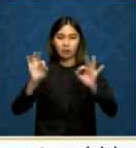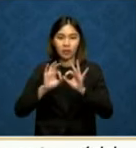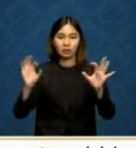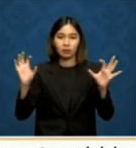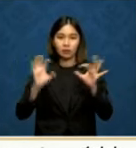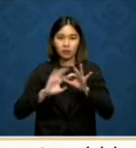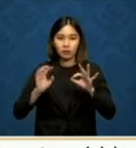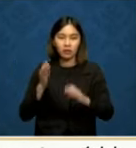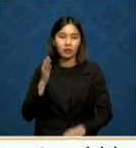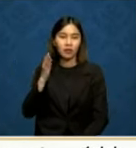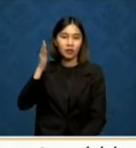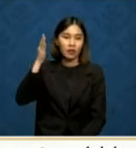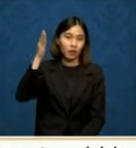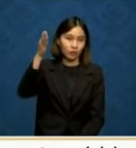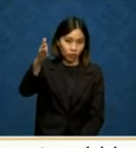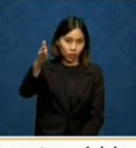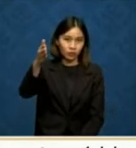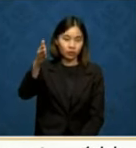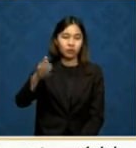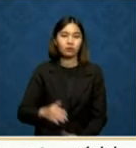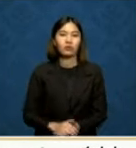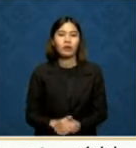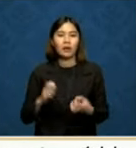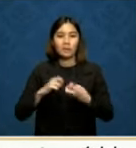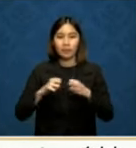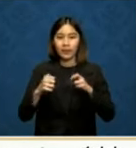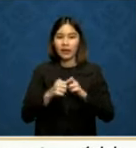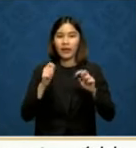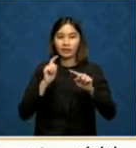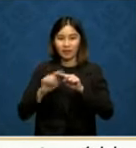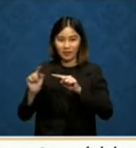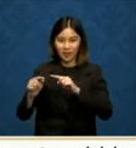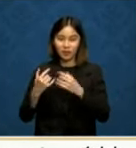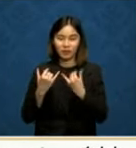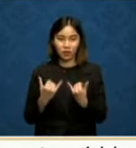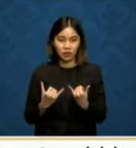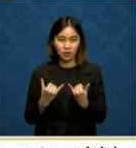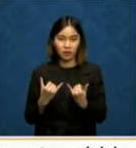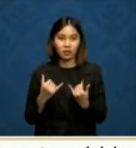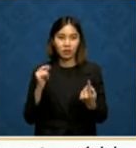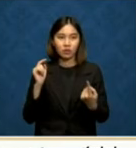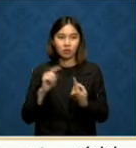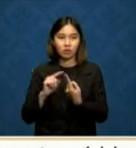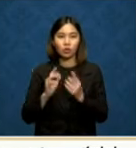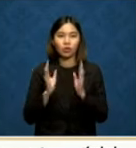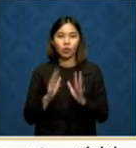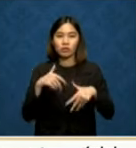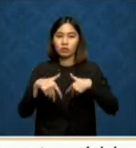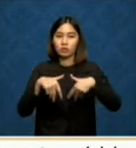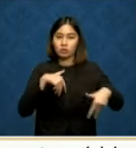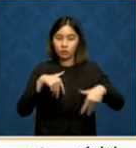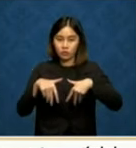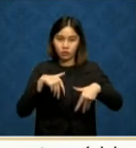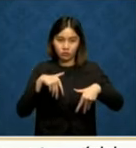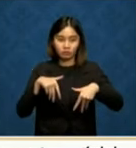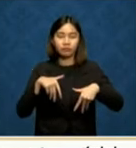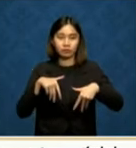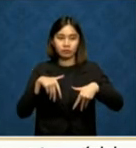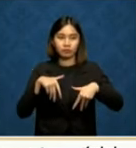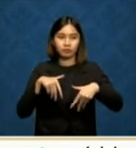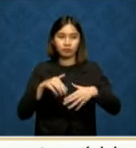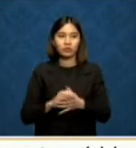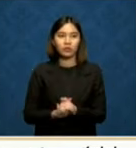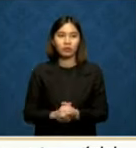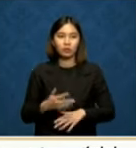ในนาคตแล้วก็ประเด็นที่เป็นปัญหาอยู่ปัจจุบันของผู้บริโภคนะคะท่าน